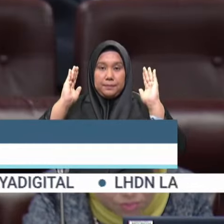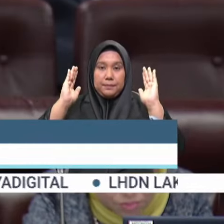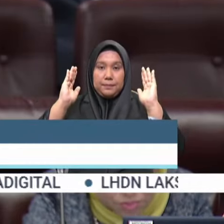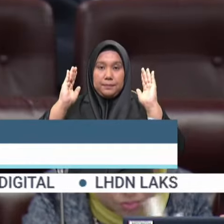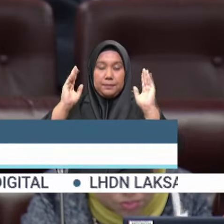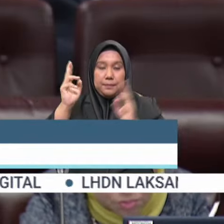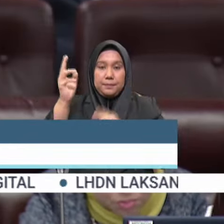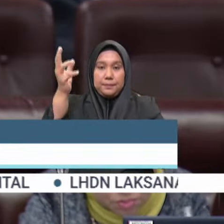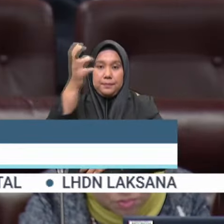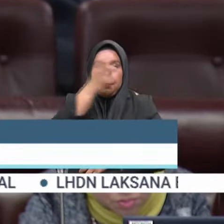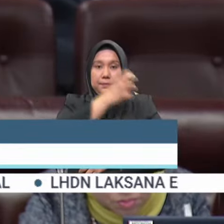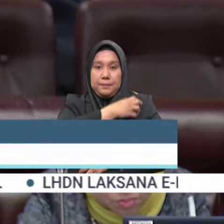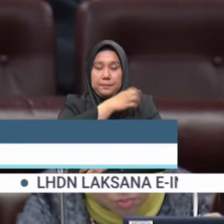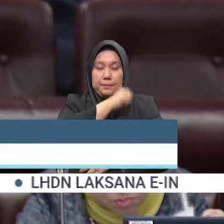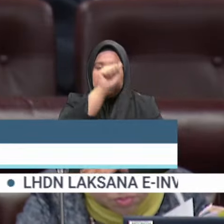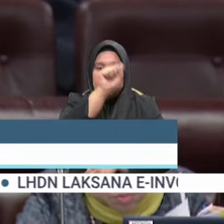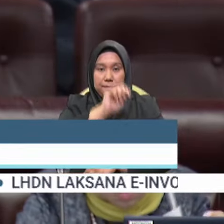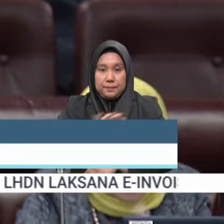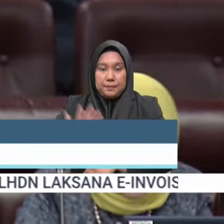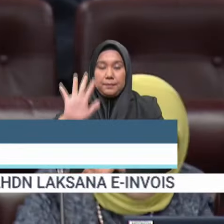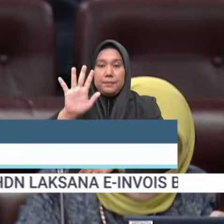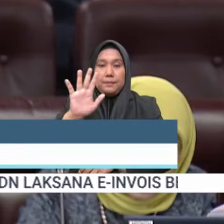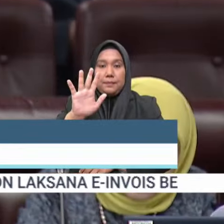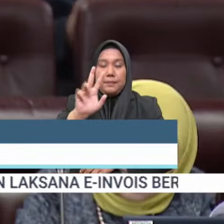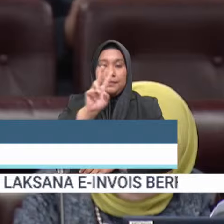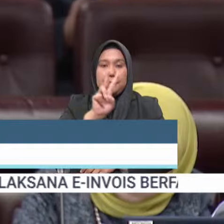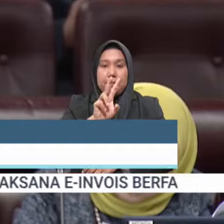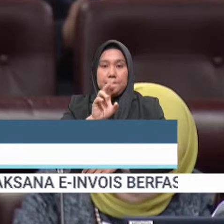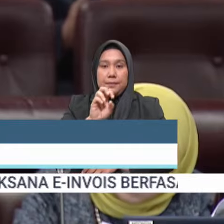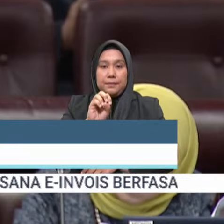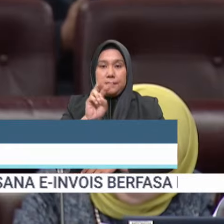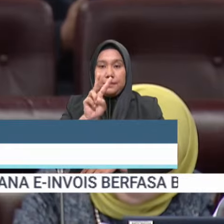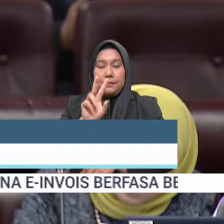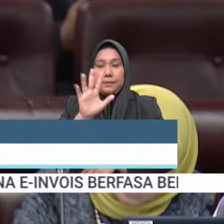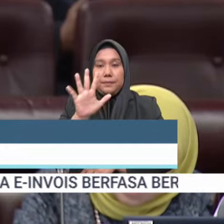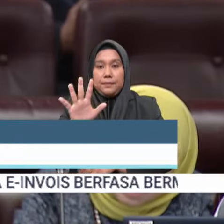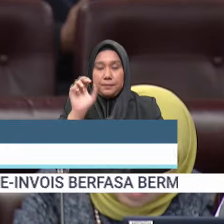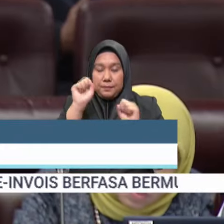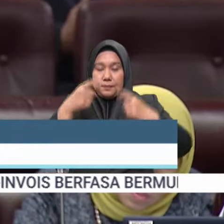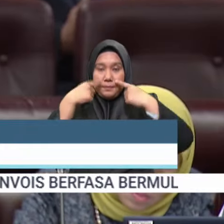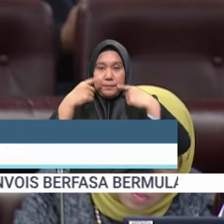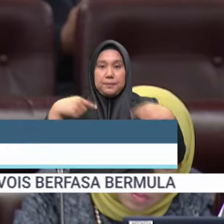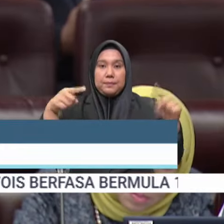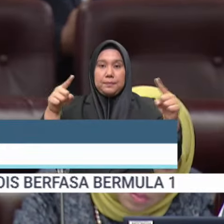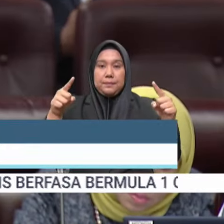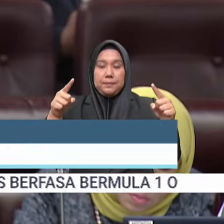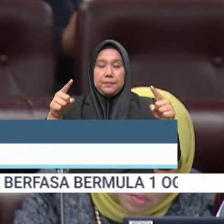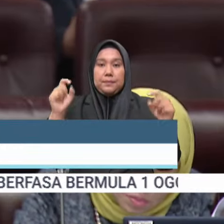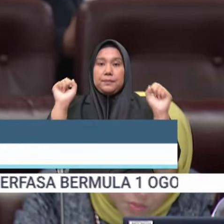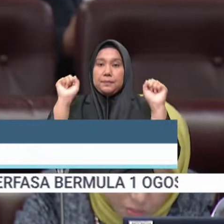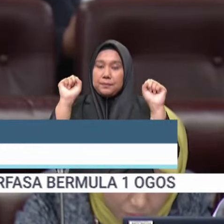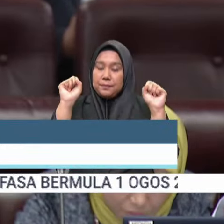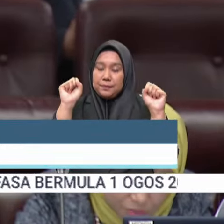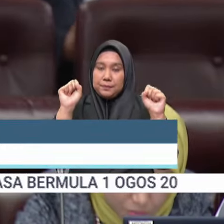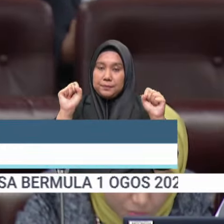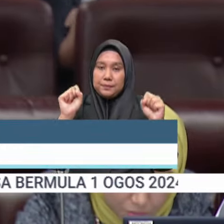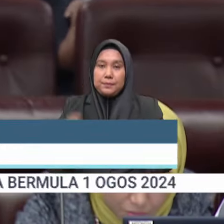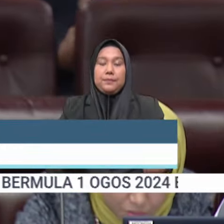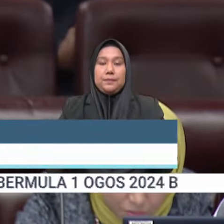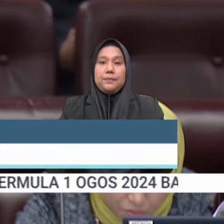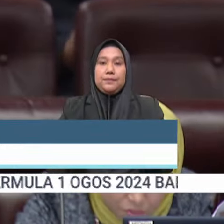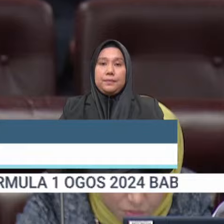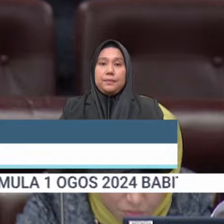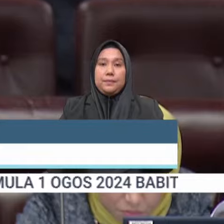sebagai pengerusi ASEAN pada tahun 2025 ini dapat dijayakan dan dapat didakap oleh